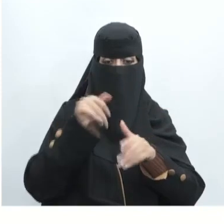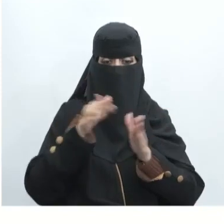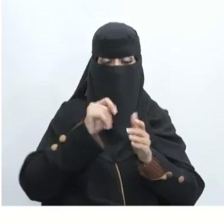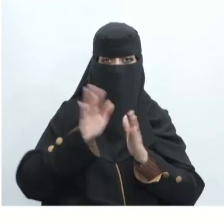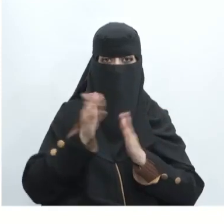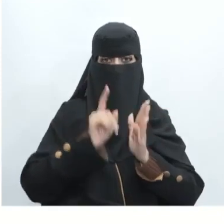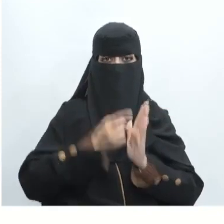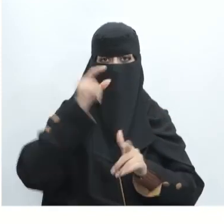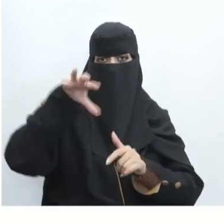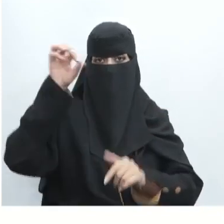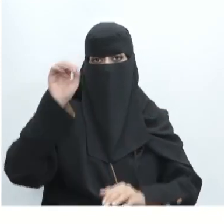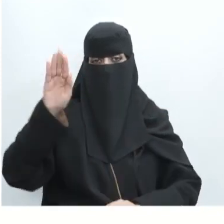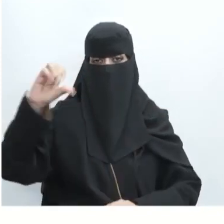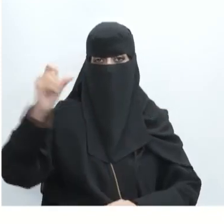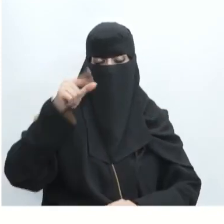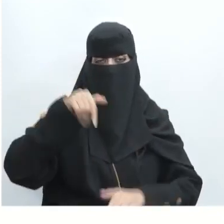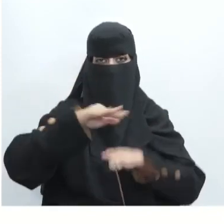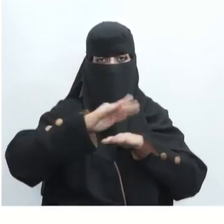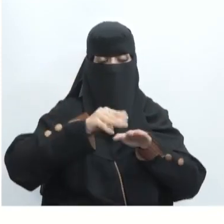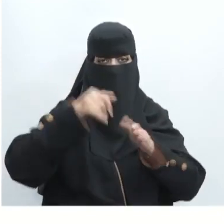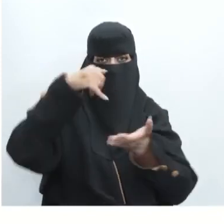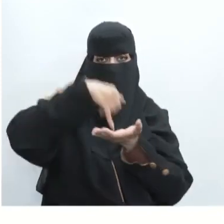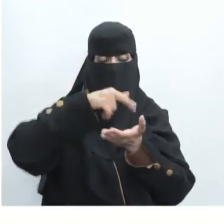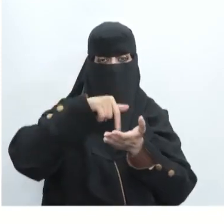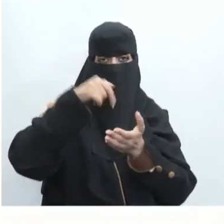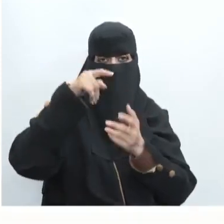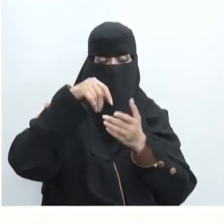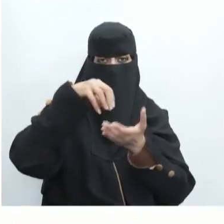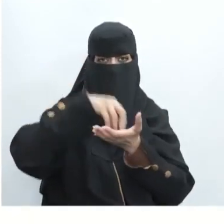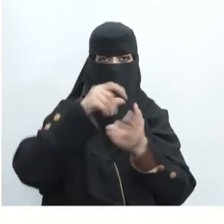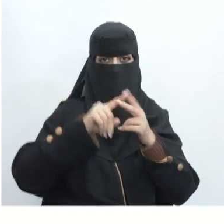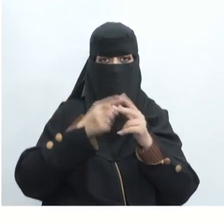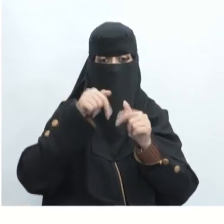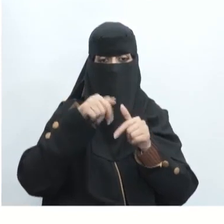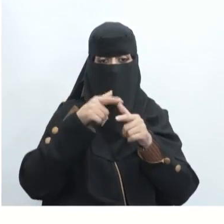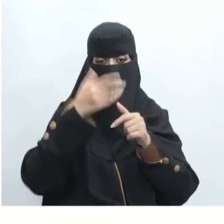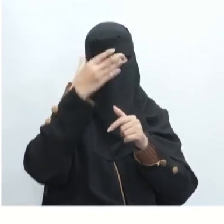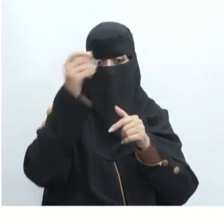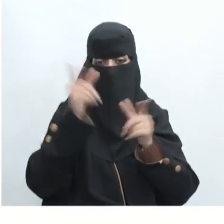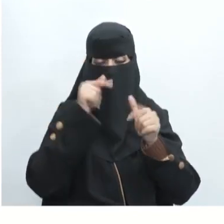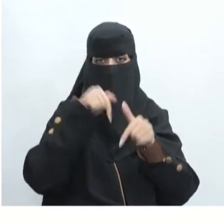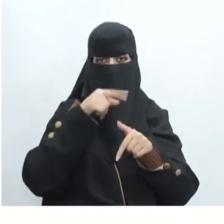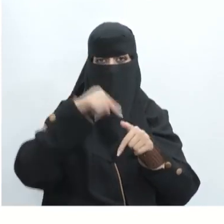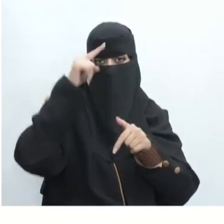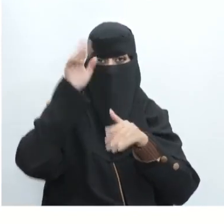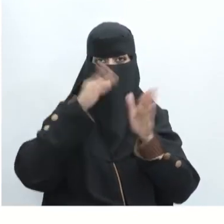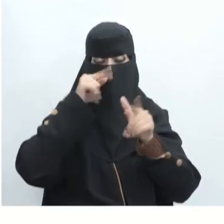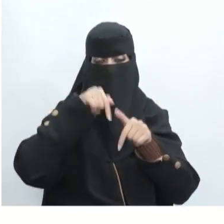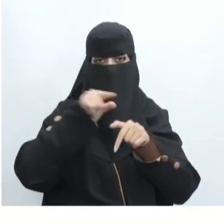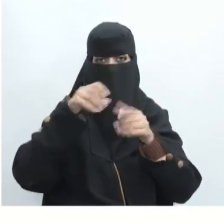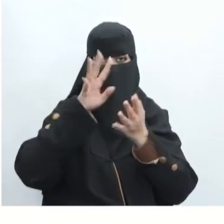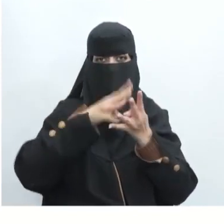هي الميناء البحري والمركز الصناعي لاندونيسيا ابناء وبنات الطلاب مثلوا لي